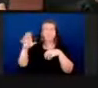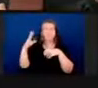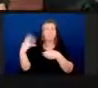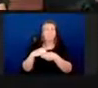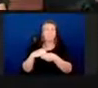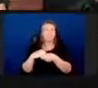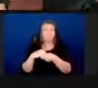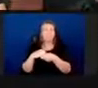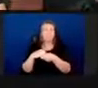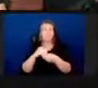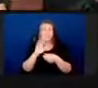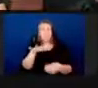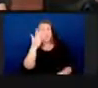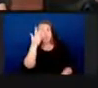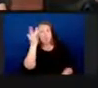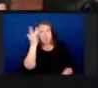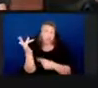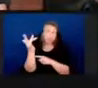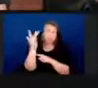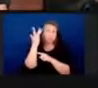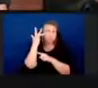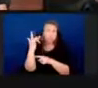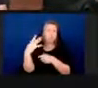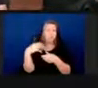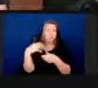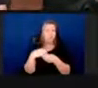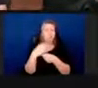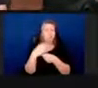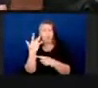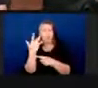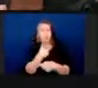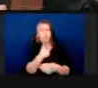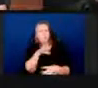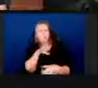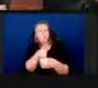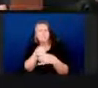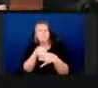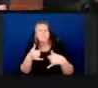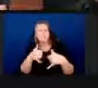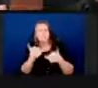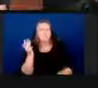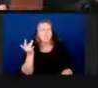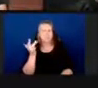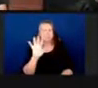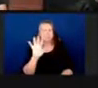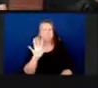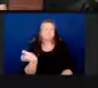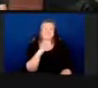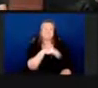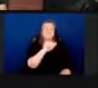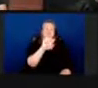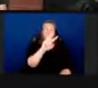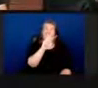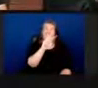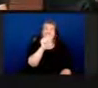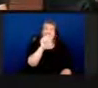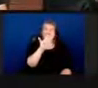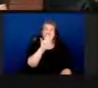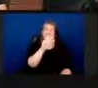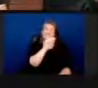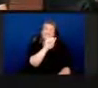wengi sana ambao wamehusishwa, na ningependa kusema ni kwa nini